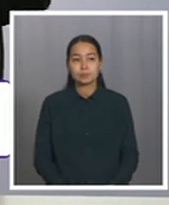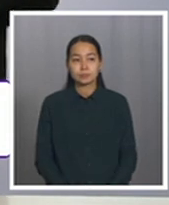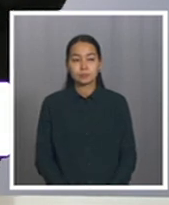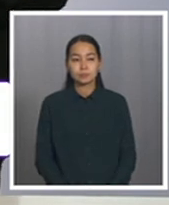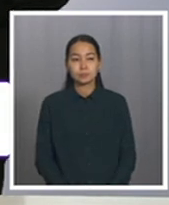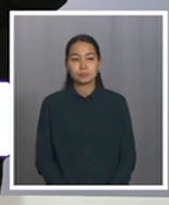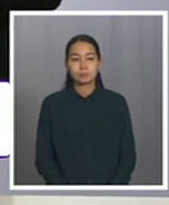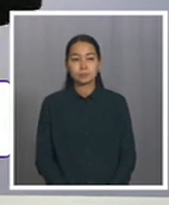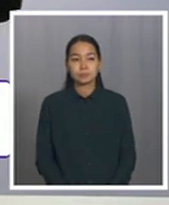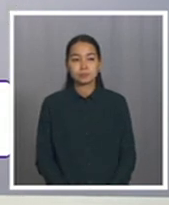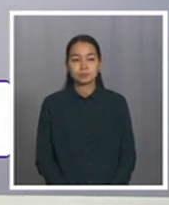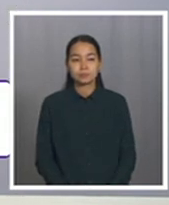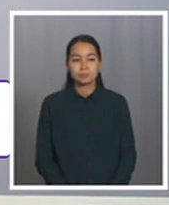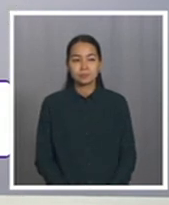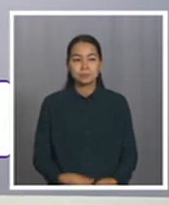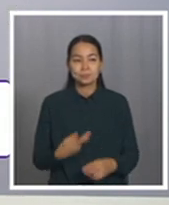Yani bu yerdeki şeşimi,